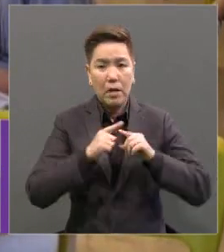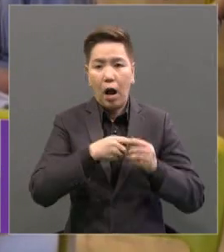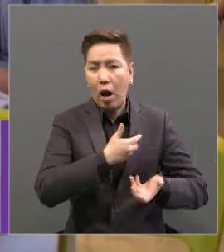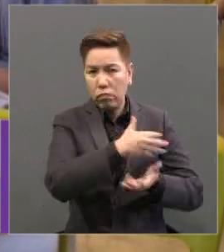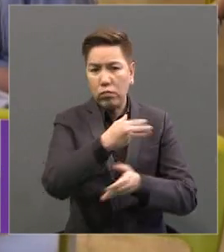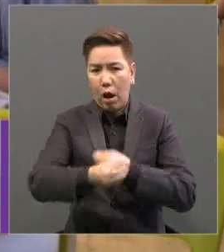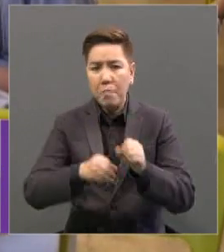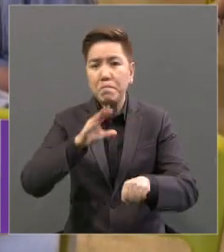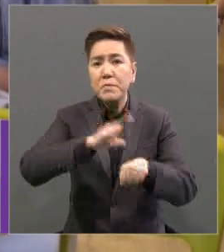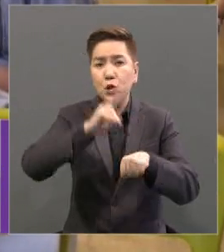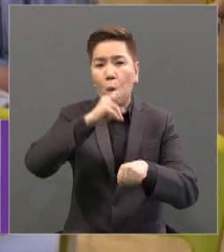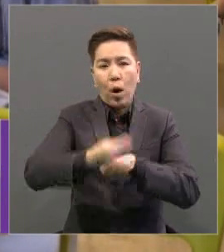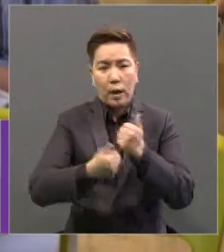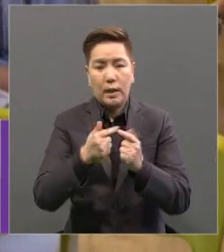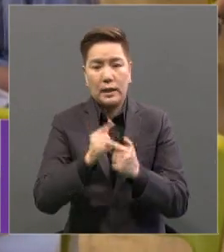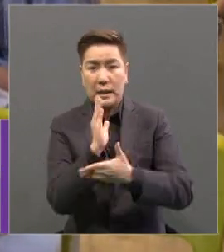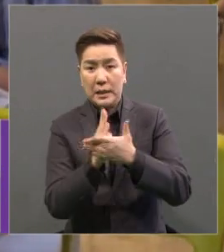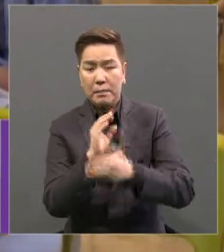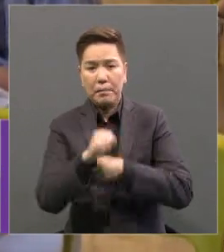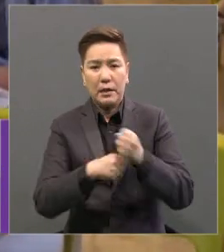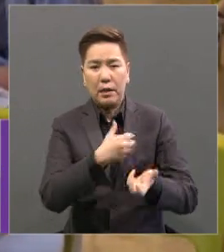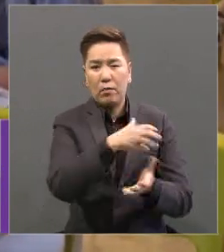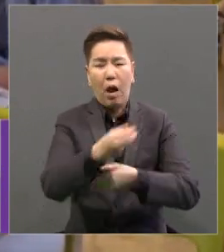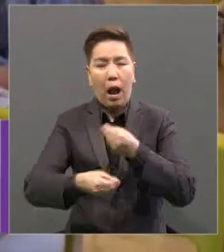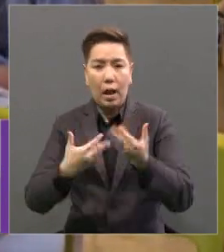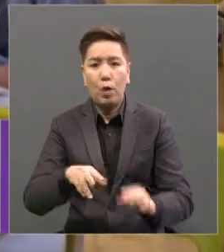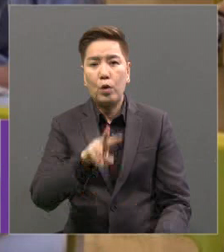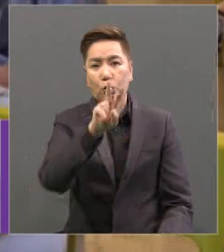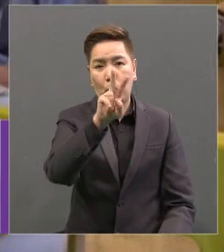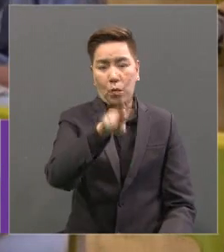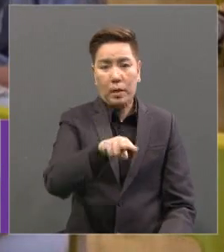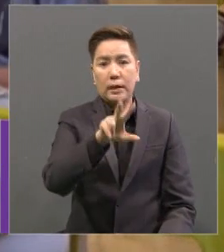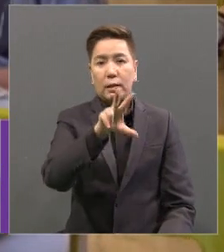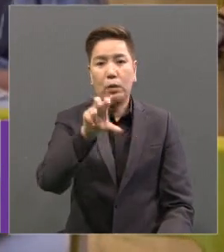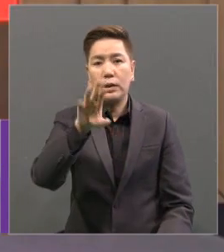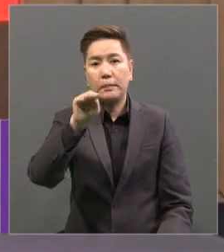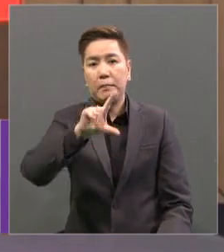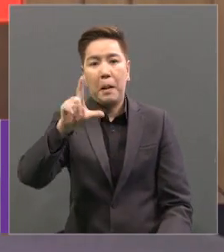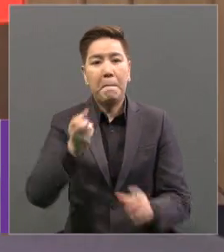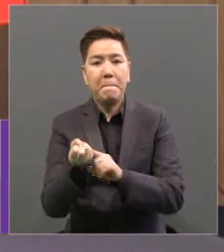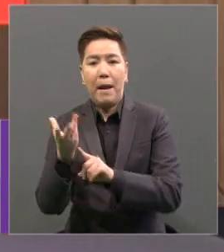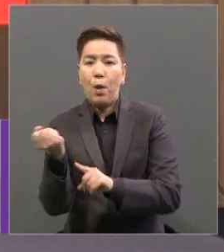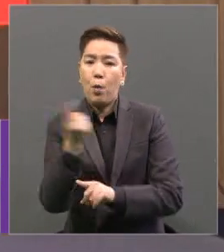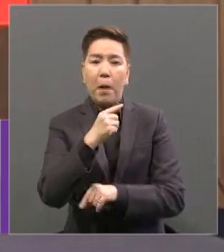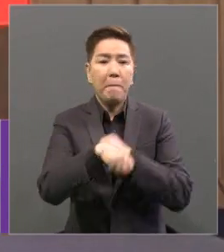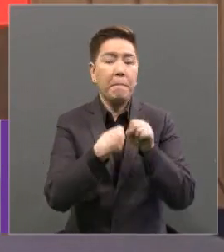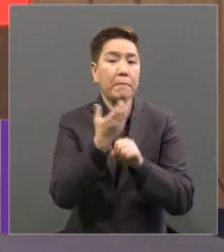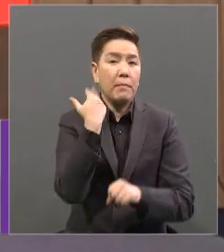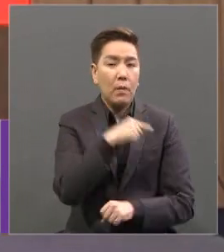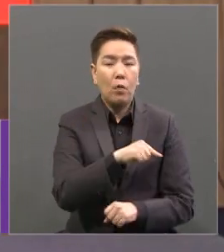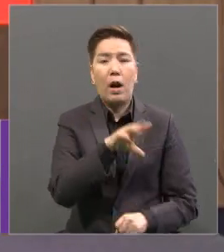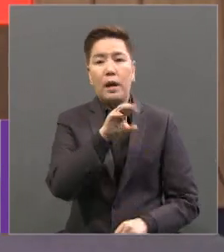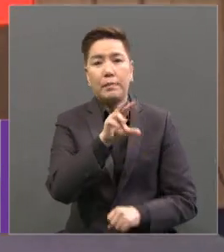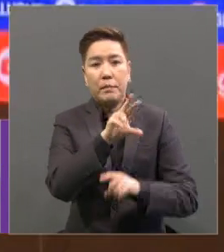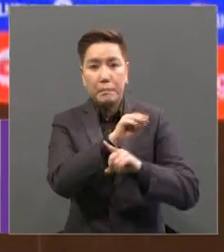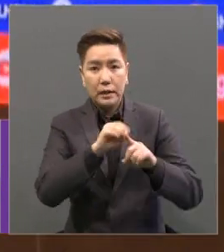เป็นจำนวนมากอย่างครึ่งปีแรกขายไปแล้ว2,340ล้านบาทสูงกว่าเช่นเดียวกันของปีก่อนถึง 53%